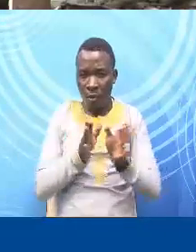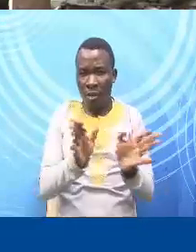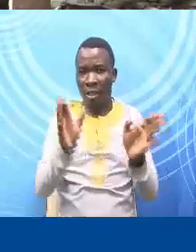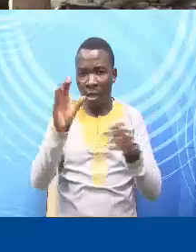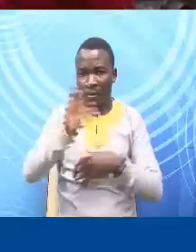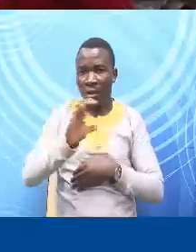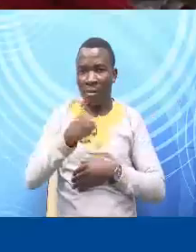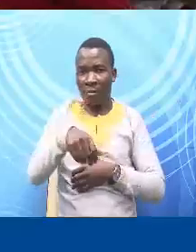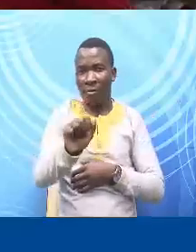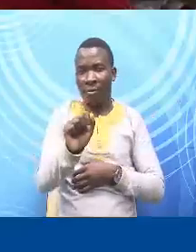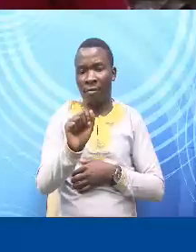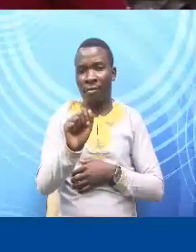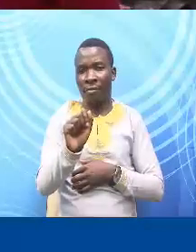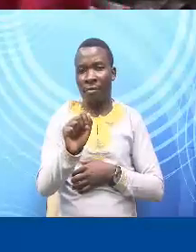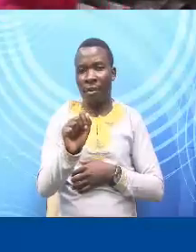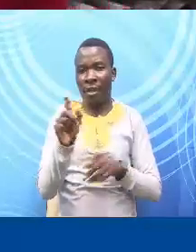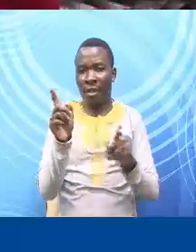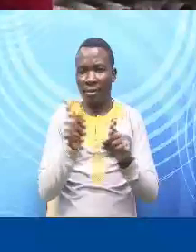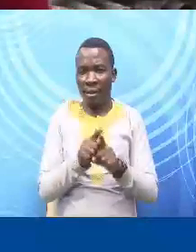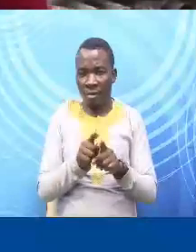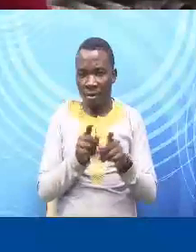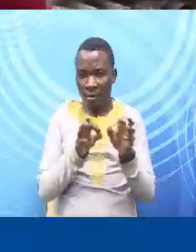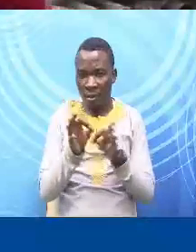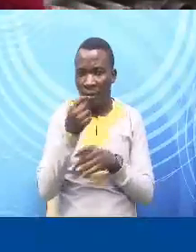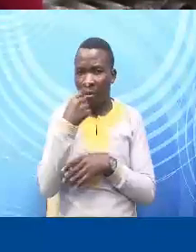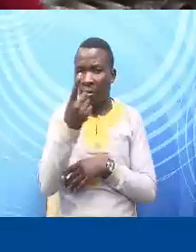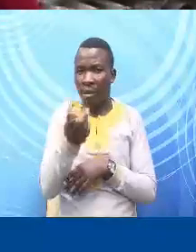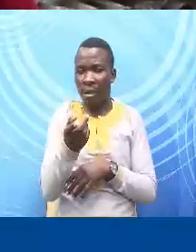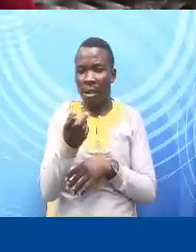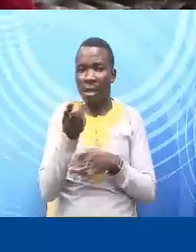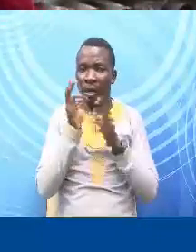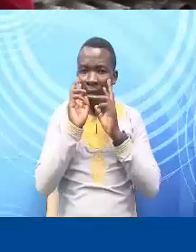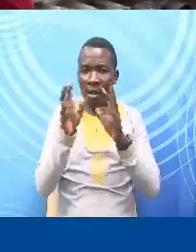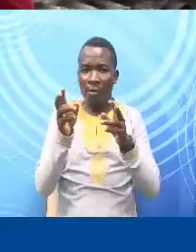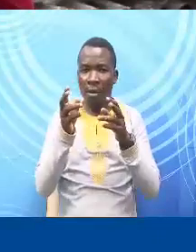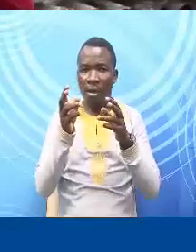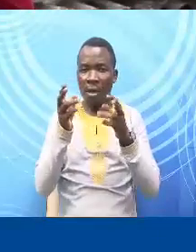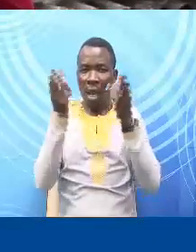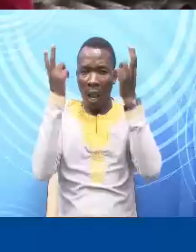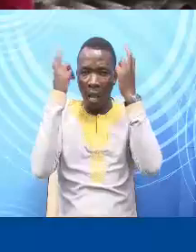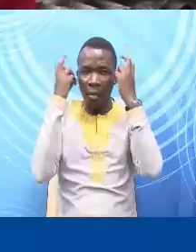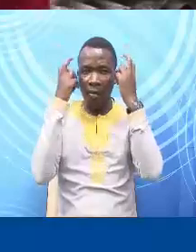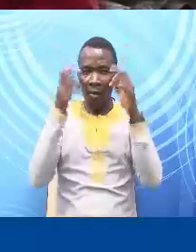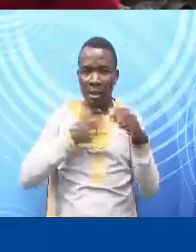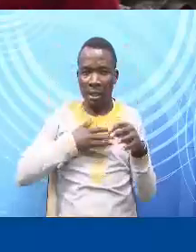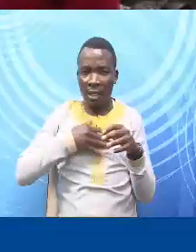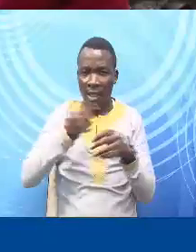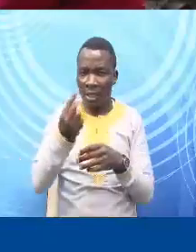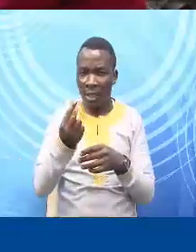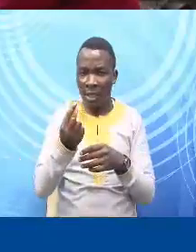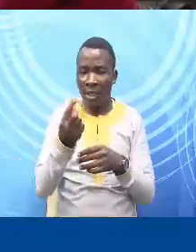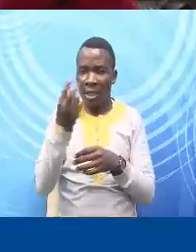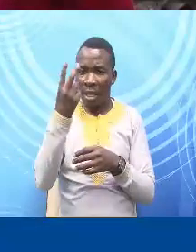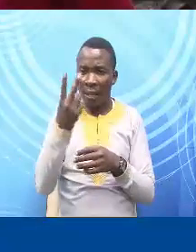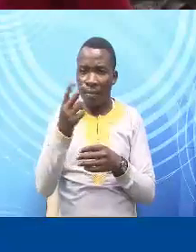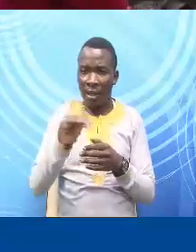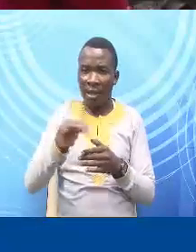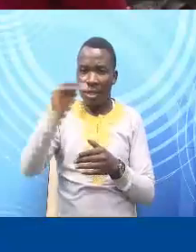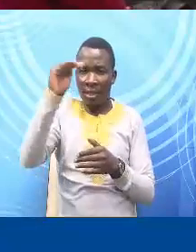Forum. Nk'uko nababwiye icyo gihe ndebye nkabona za nkwavu zanjye zari nkeya, zigeze kuri ebyiri, zirakuze zibaye zigeze